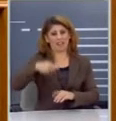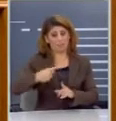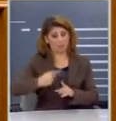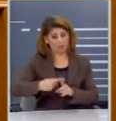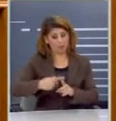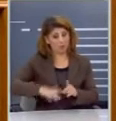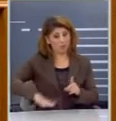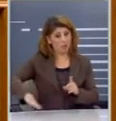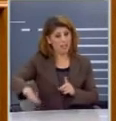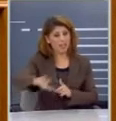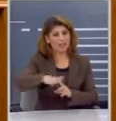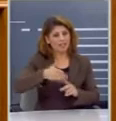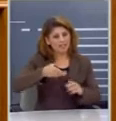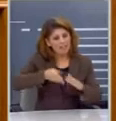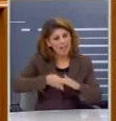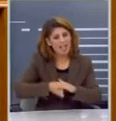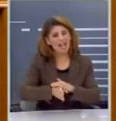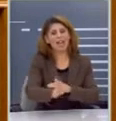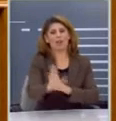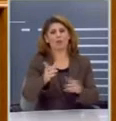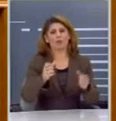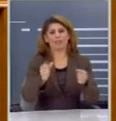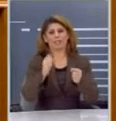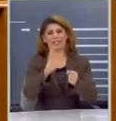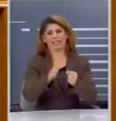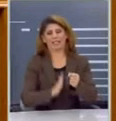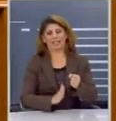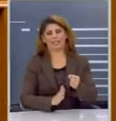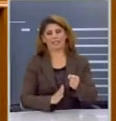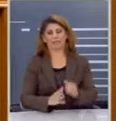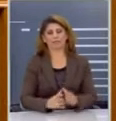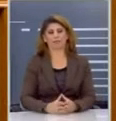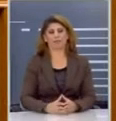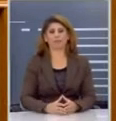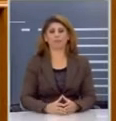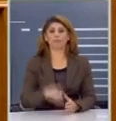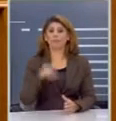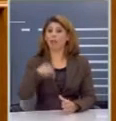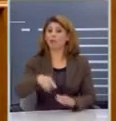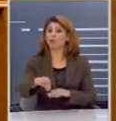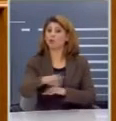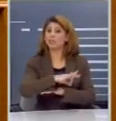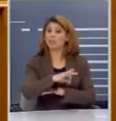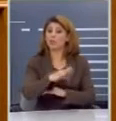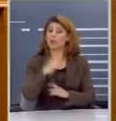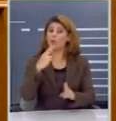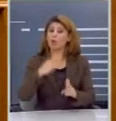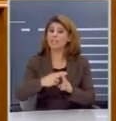κρίση. Κρίσιμος σταθμός αυτού του σχεδίου,